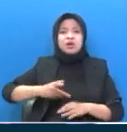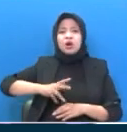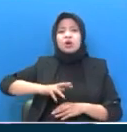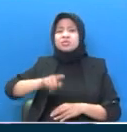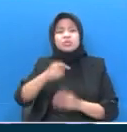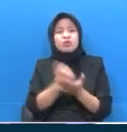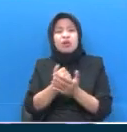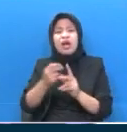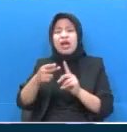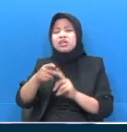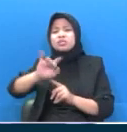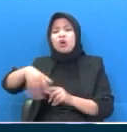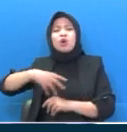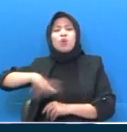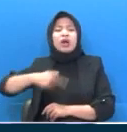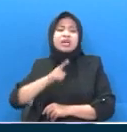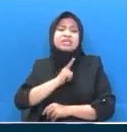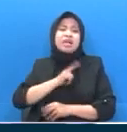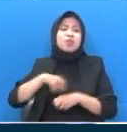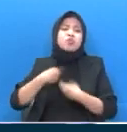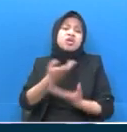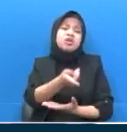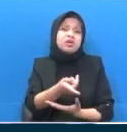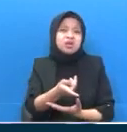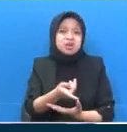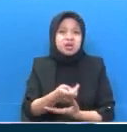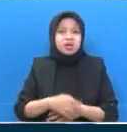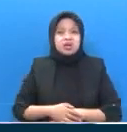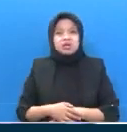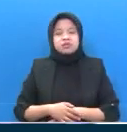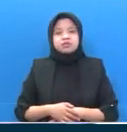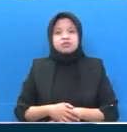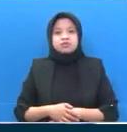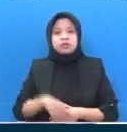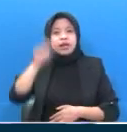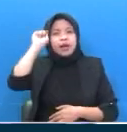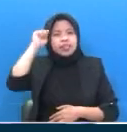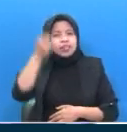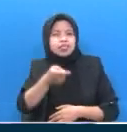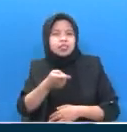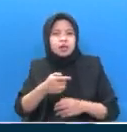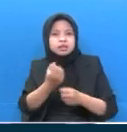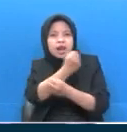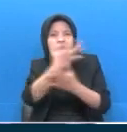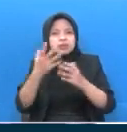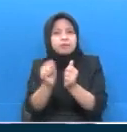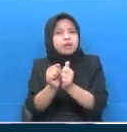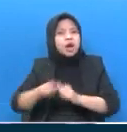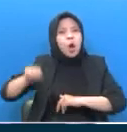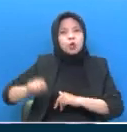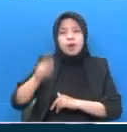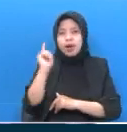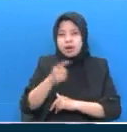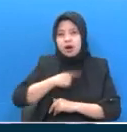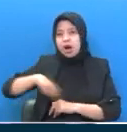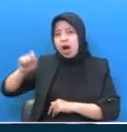sendiri karena dianggap oleh hakim mempersulit dan memperlambat jalannya persidangan. Ingat, itu ada pidananya dan hakim bisa mengeluarkan